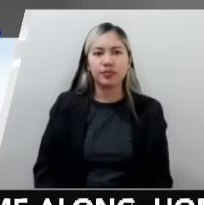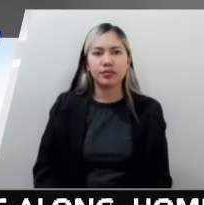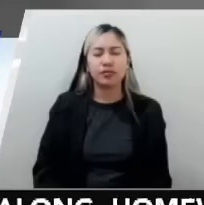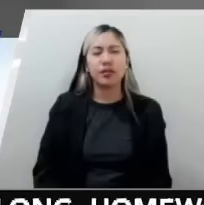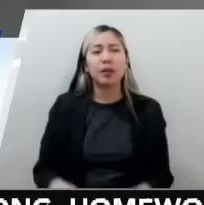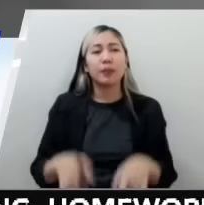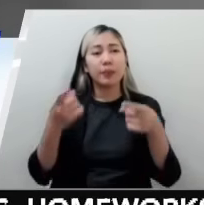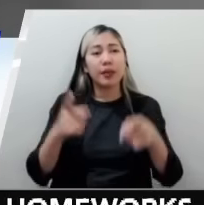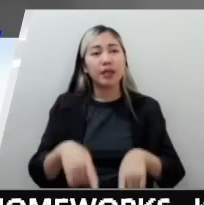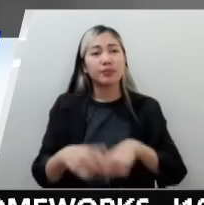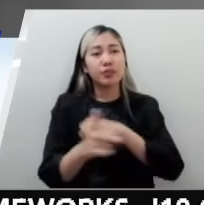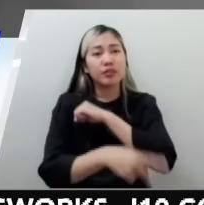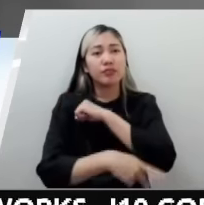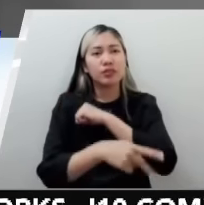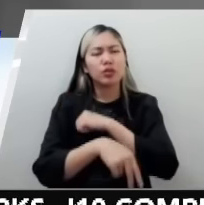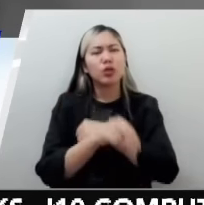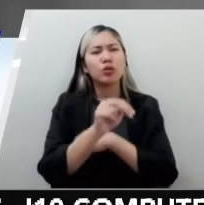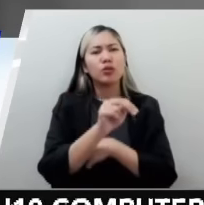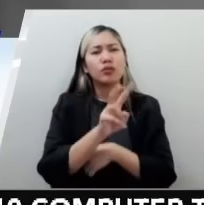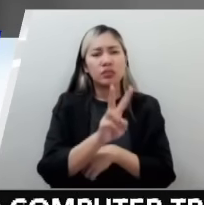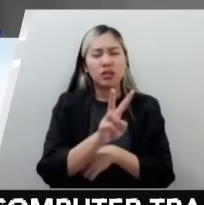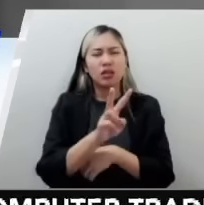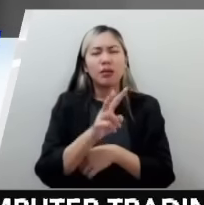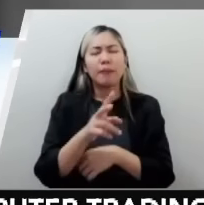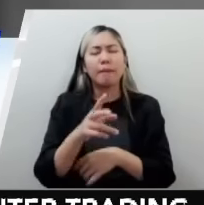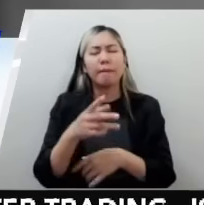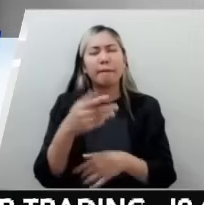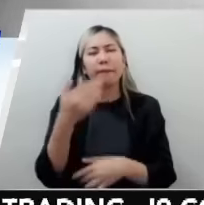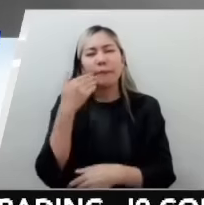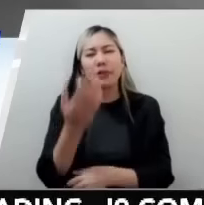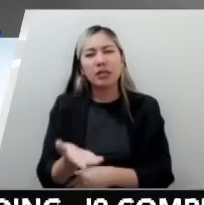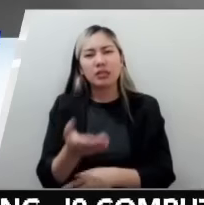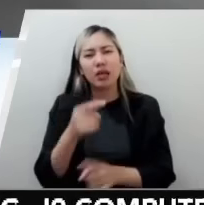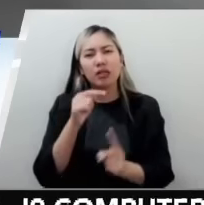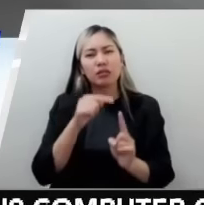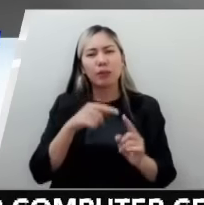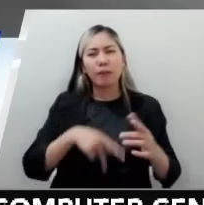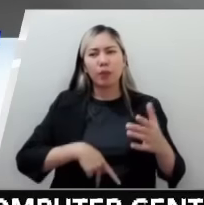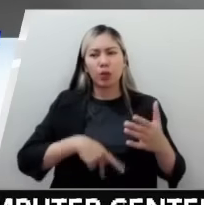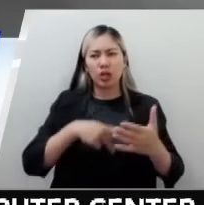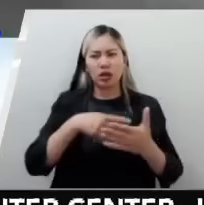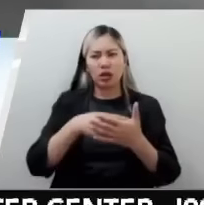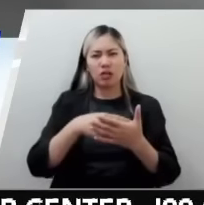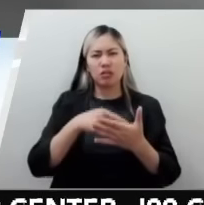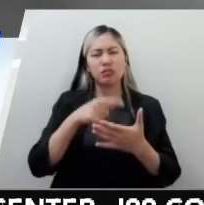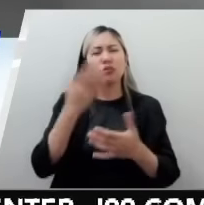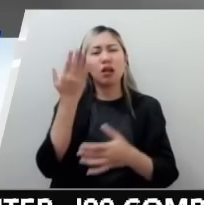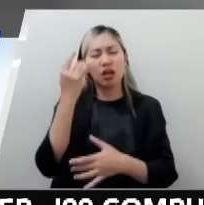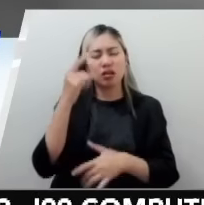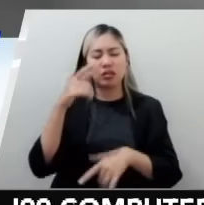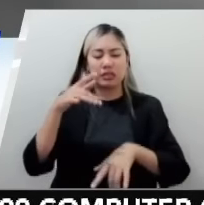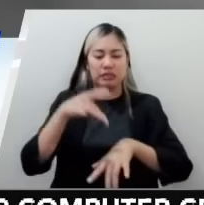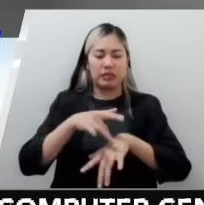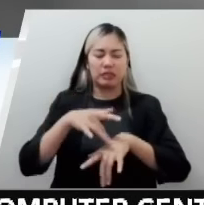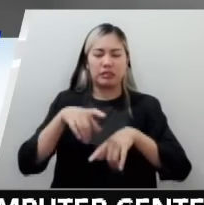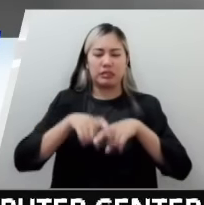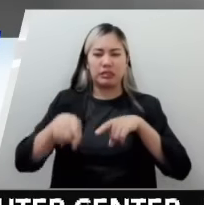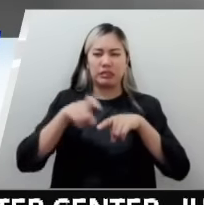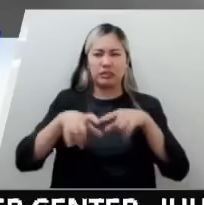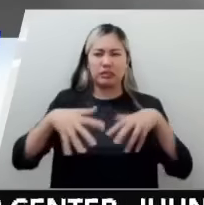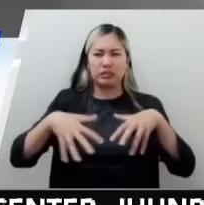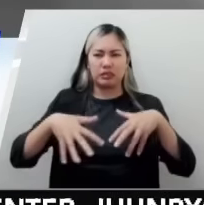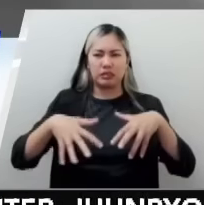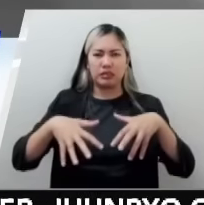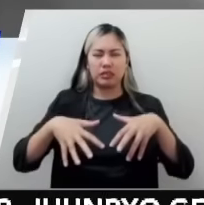Patay ang walong buang buntis matapos makuryente sa Barangay arwas ayon sa pulis siya naunang nakuryente ang ina ng buntis habang